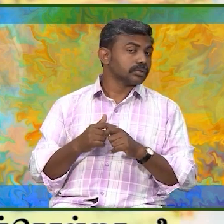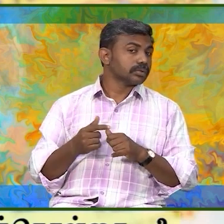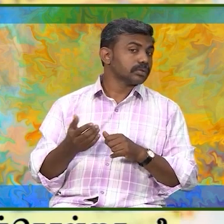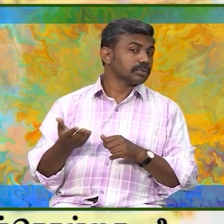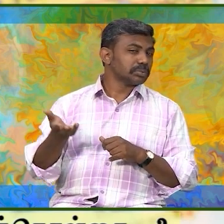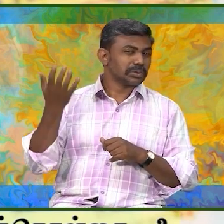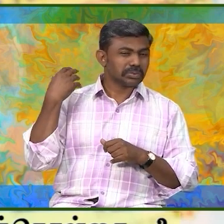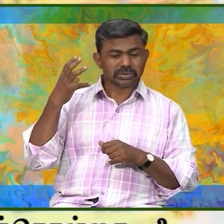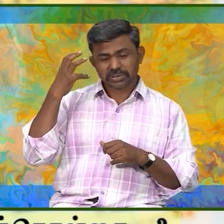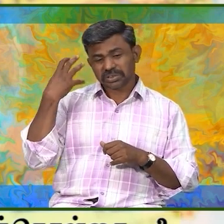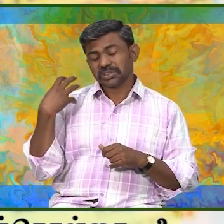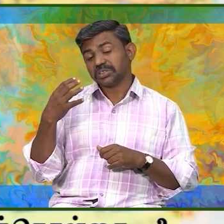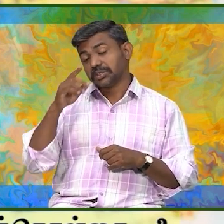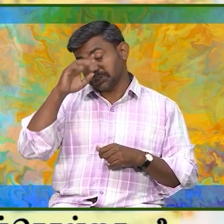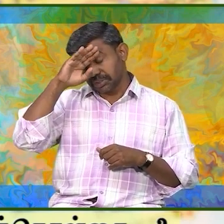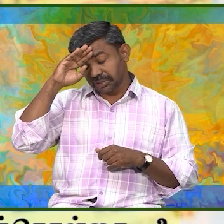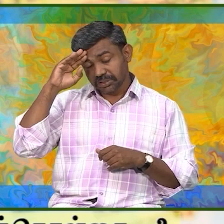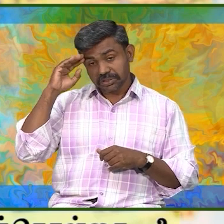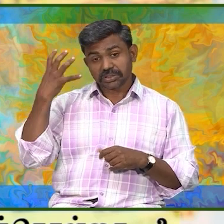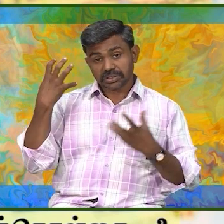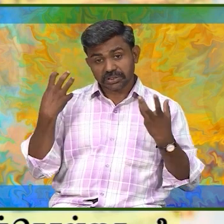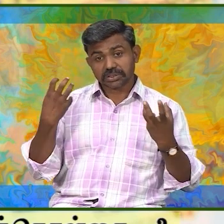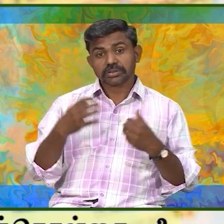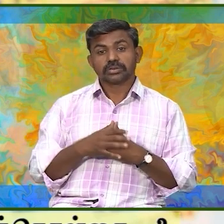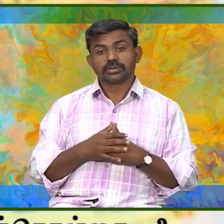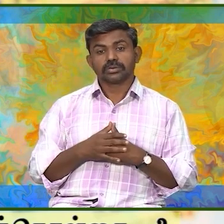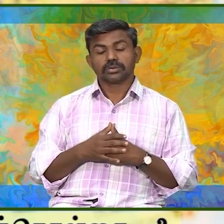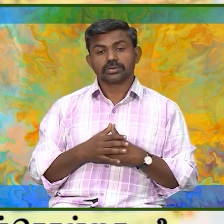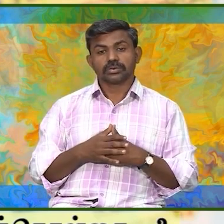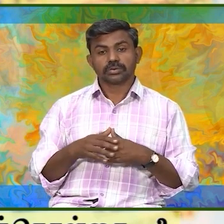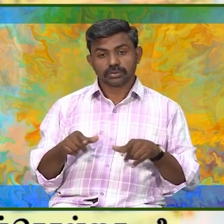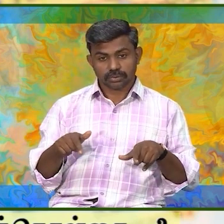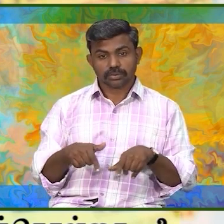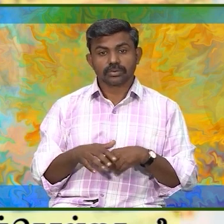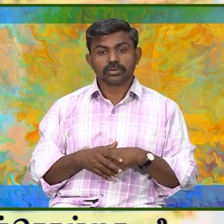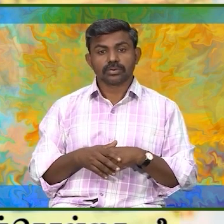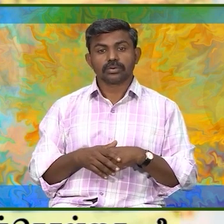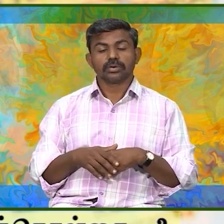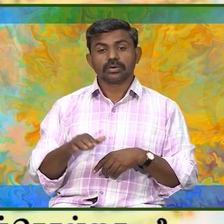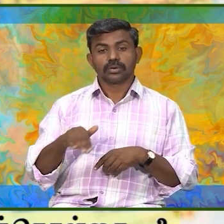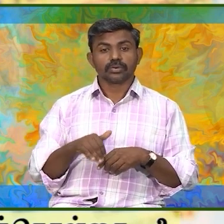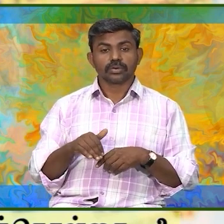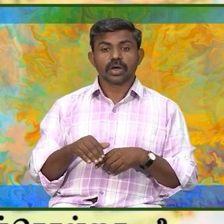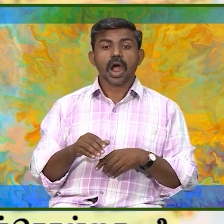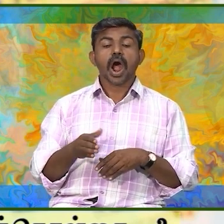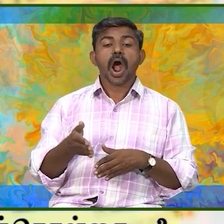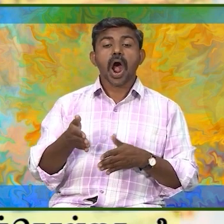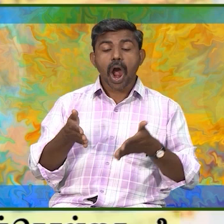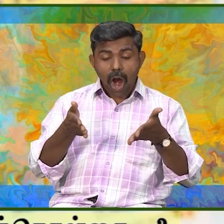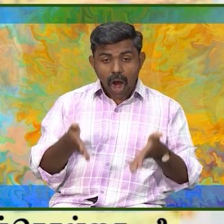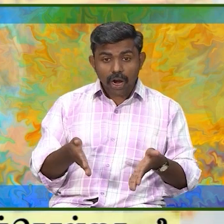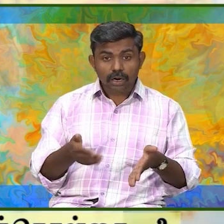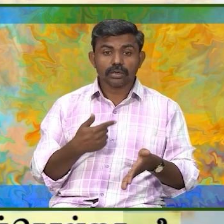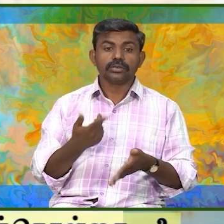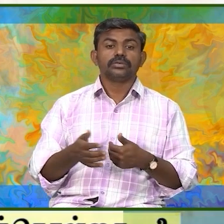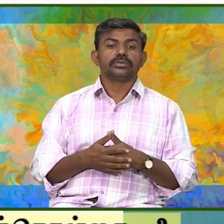காலனித்துவத்தால் மிகப்பெரிய இன்னல்களையும் சிரமத்தையும் நம்ம அனுபவிச்சிருக்கோம். அதனுடைய விளைவாகத்தான் காலனித்துவத்தை அடிப்படை கொள்கையாக